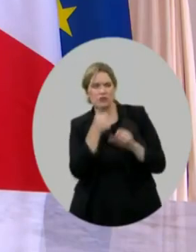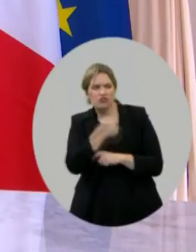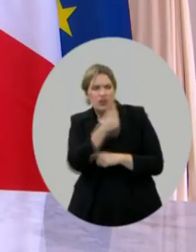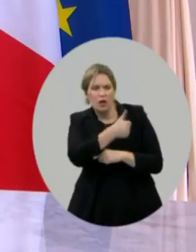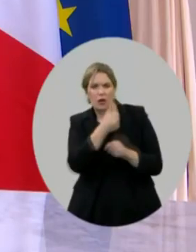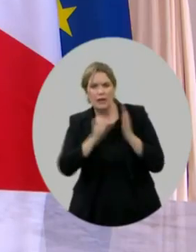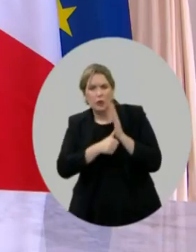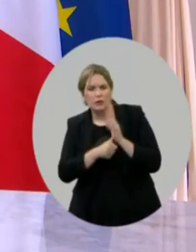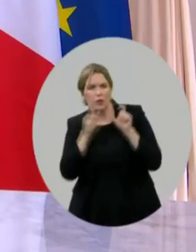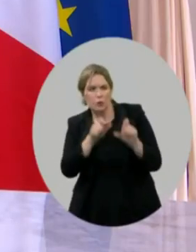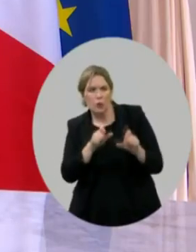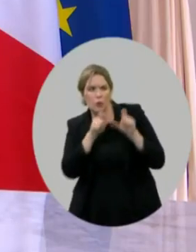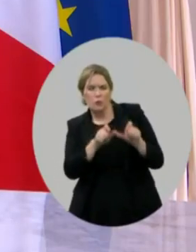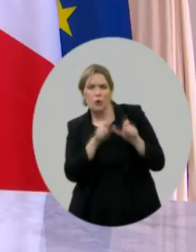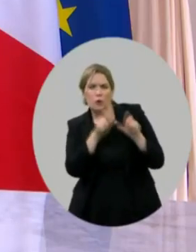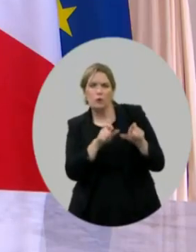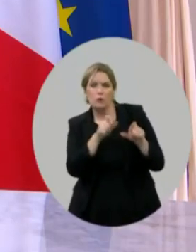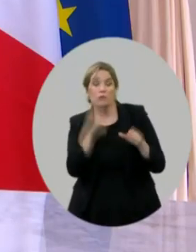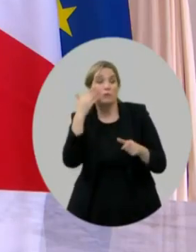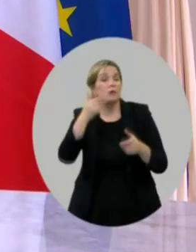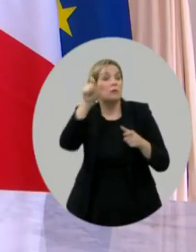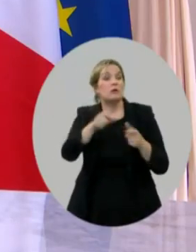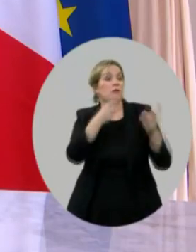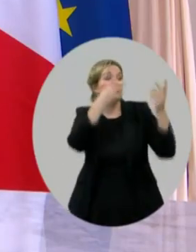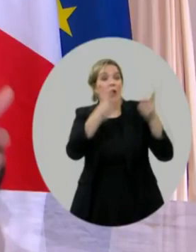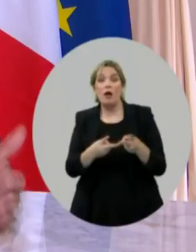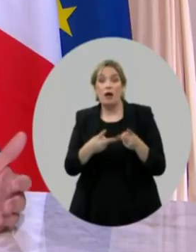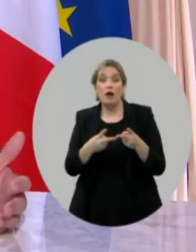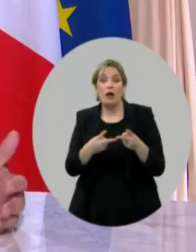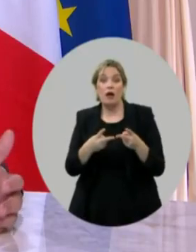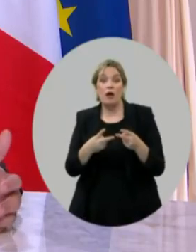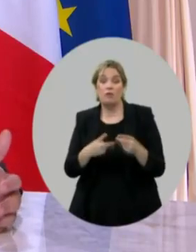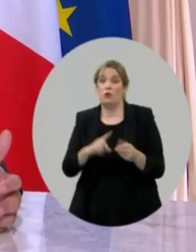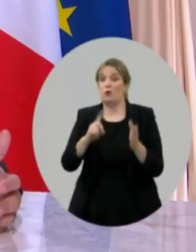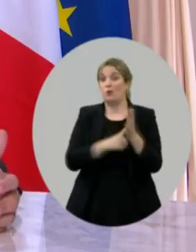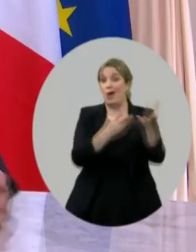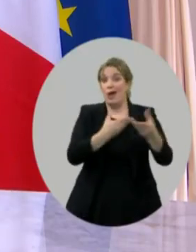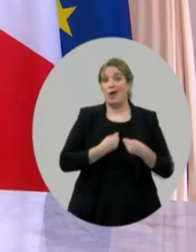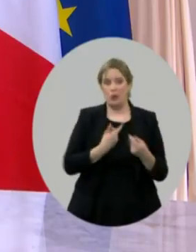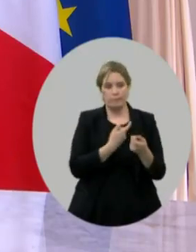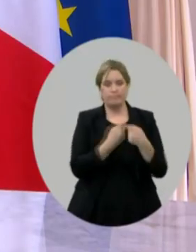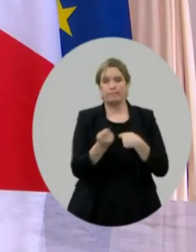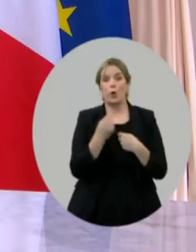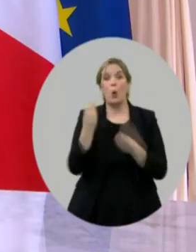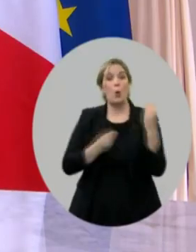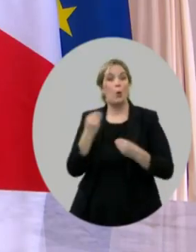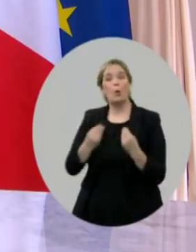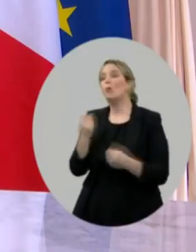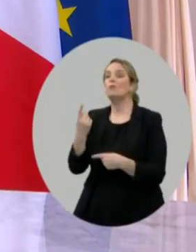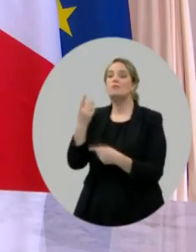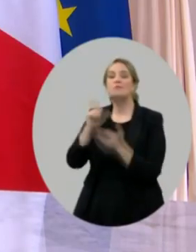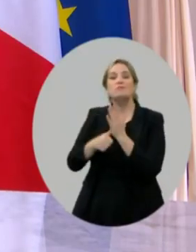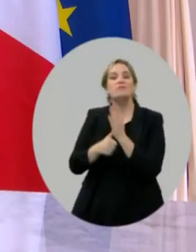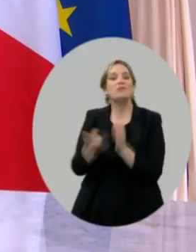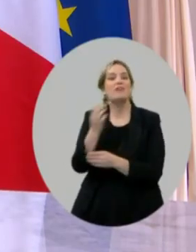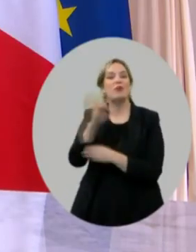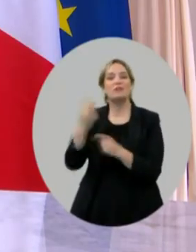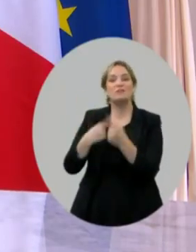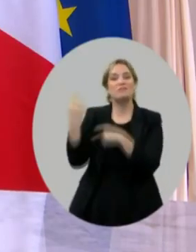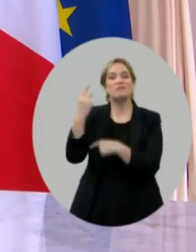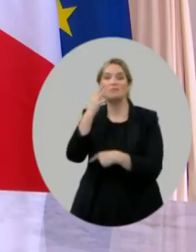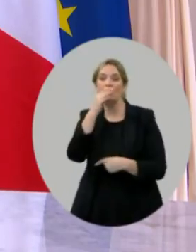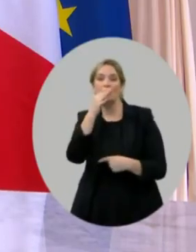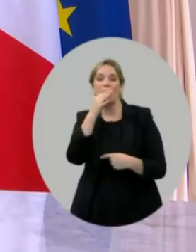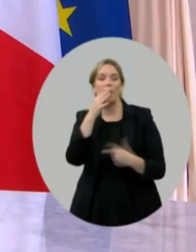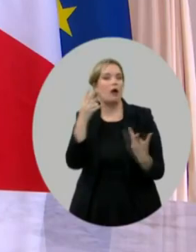chacun. Et lorsque quelqu'un qui arrive sur notre territoire ne relève pas du droit d'asile et n'a aucune chance d'obtenir la nationalité française,